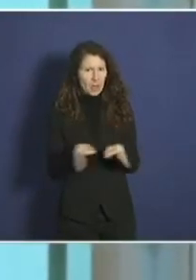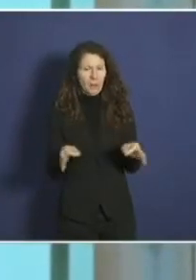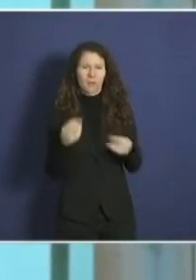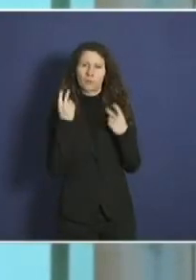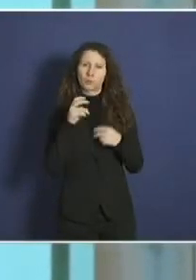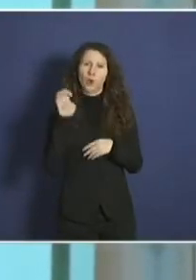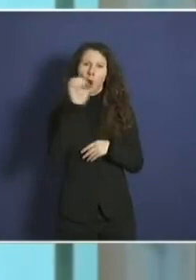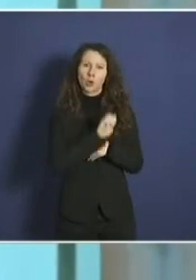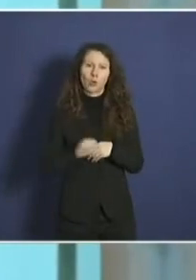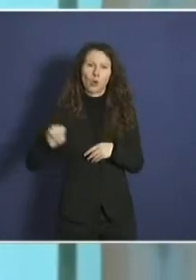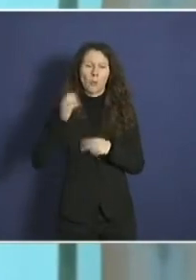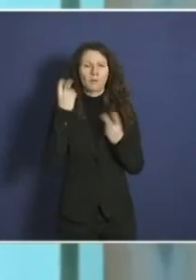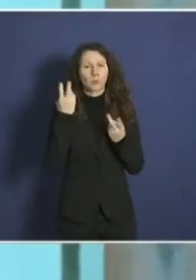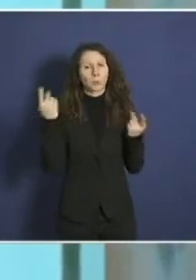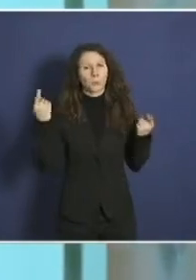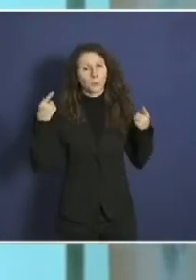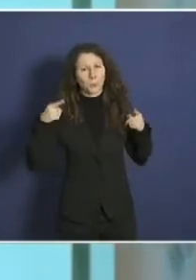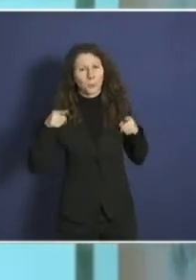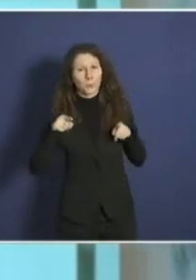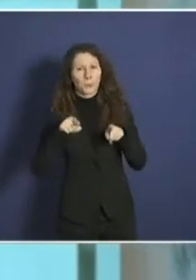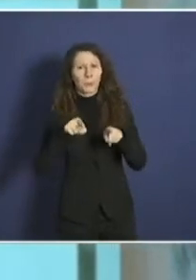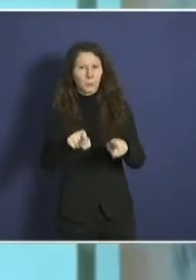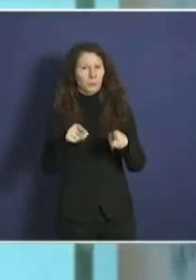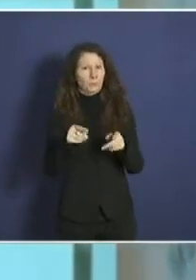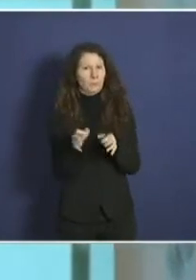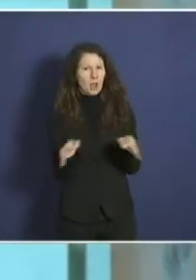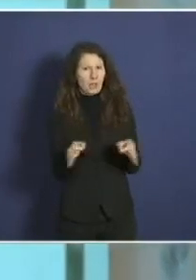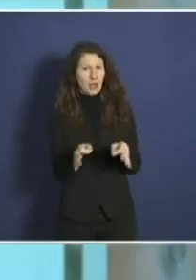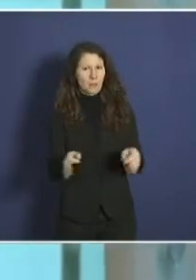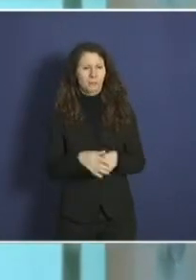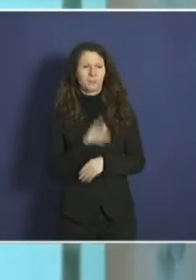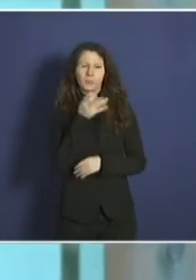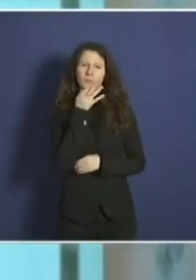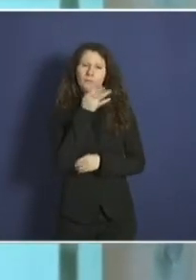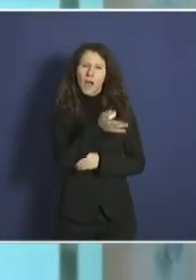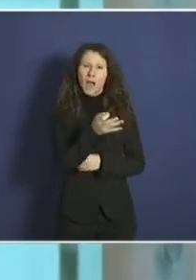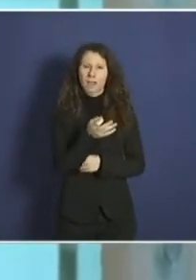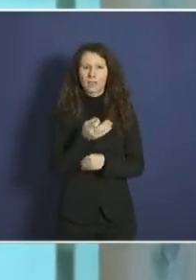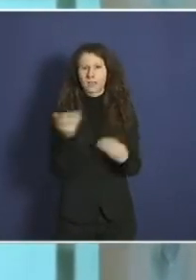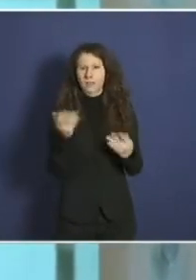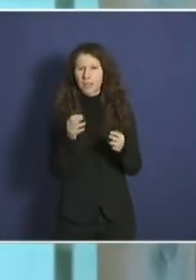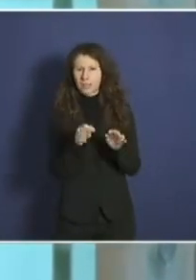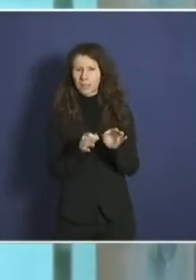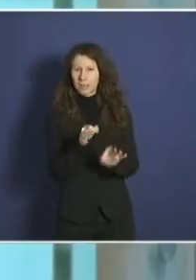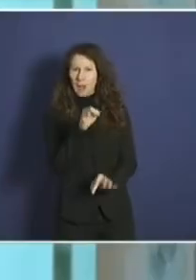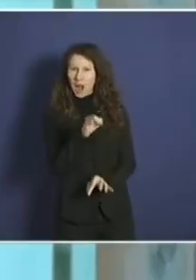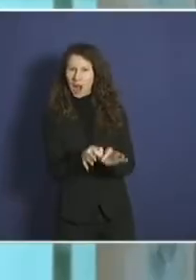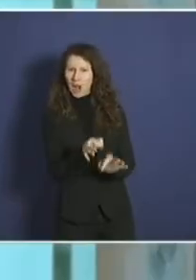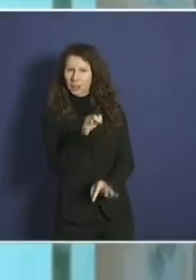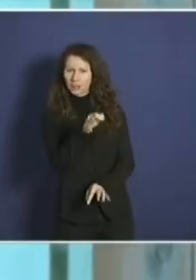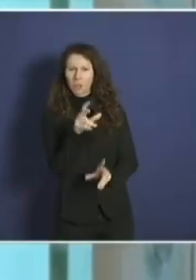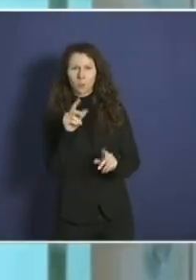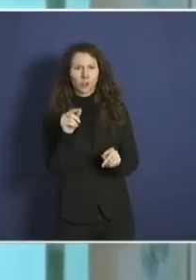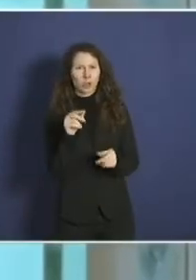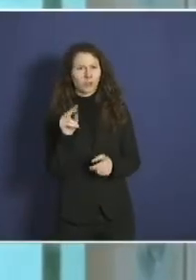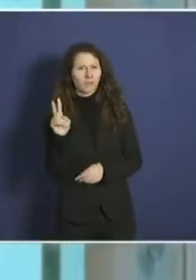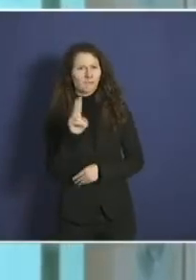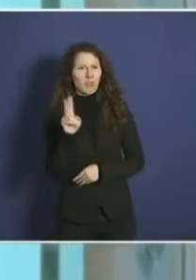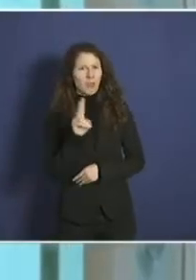würde mich interessieren, können Sie noch mal erläutern, welchen Maßstab Sie dabei ansetzen? Also wer sozusagen gibt den Rahmen